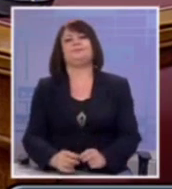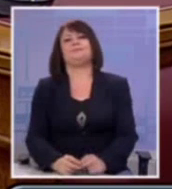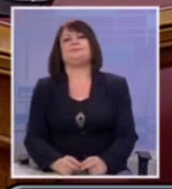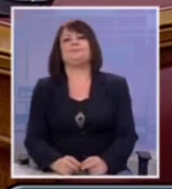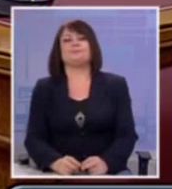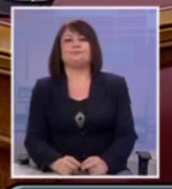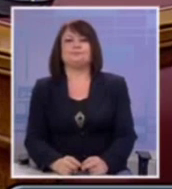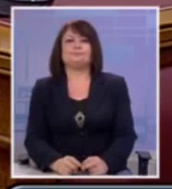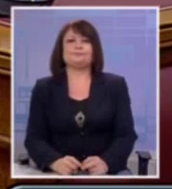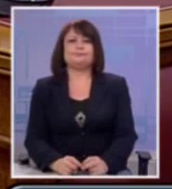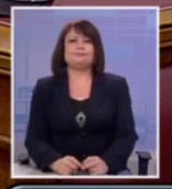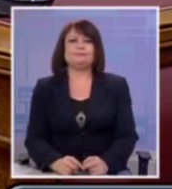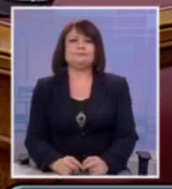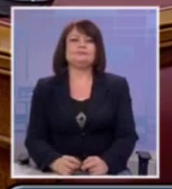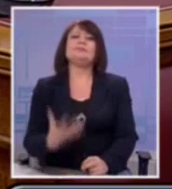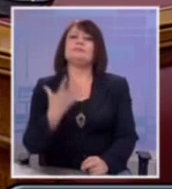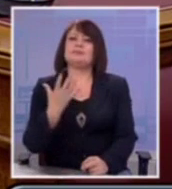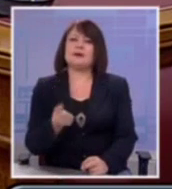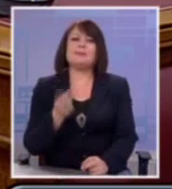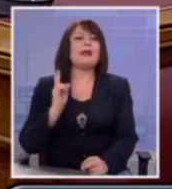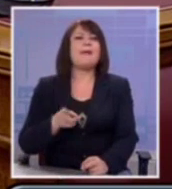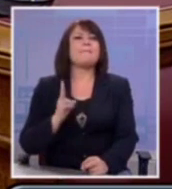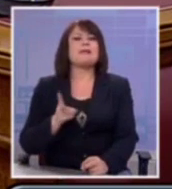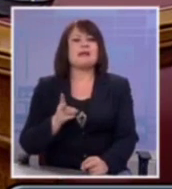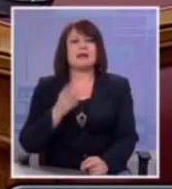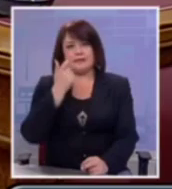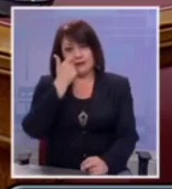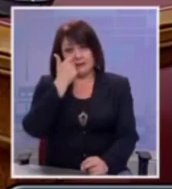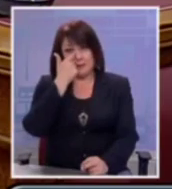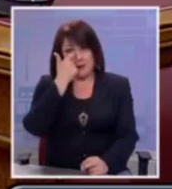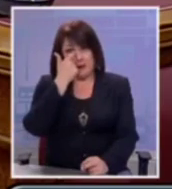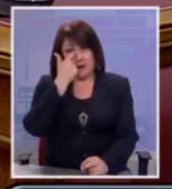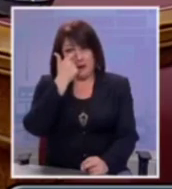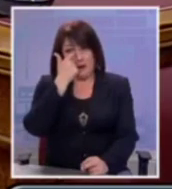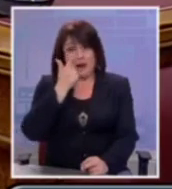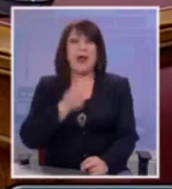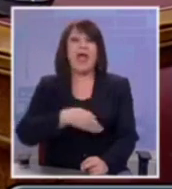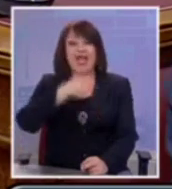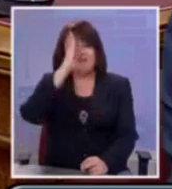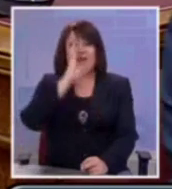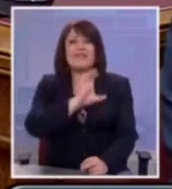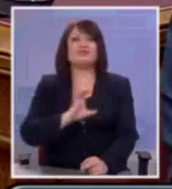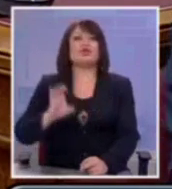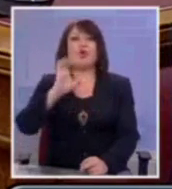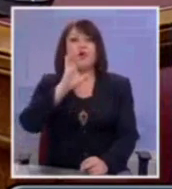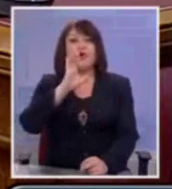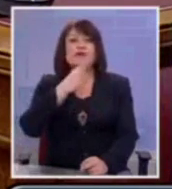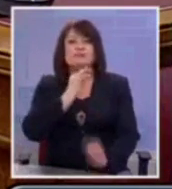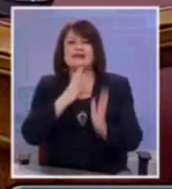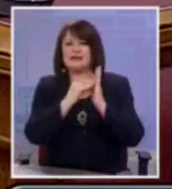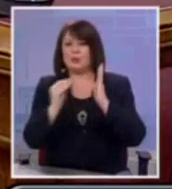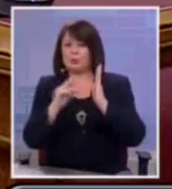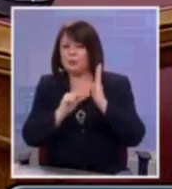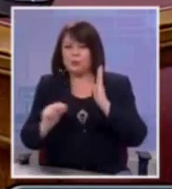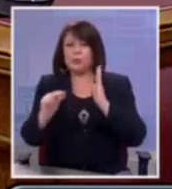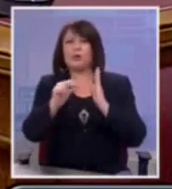Και έτσι υπήρχε ένας μεγάλος κίνδυνος επιμόλυνσης σε άλλες ευπαθείς χώρες της Ευρωζώνης, σύμφωνα με τον Μπελκά.